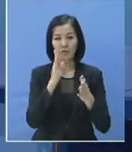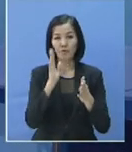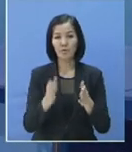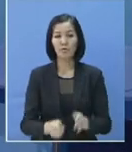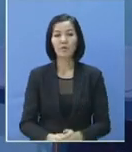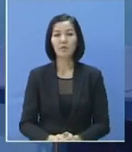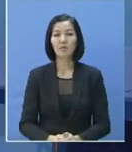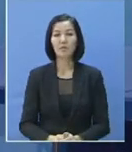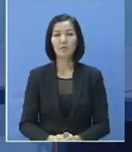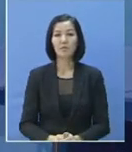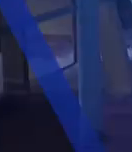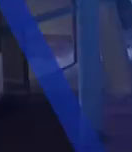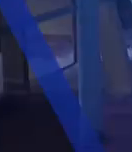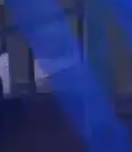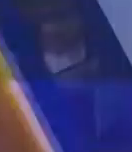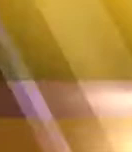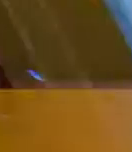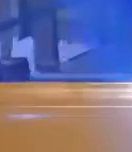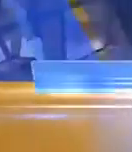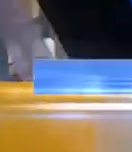хабарды көретіндеріңіз.